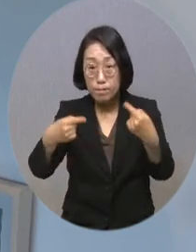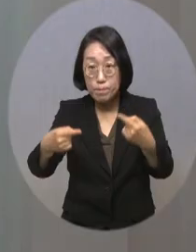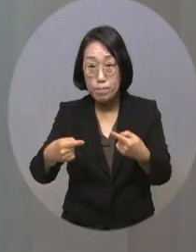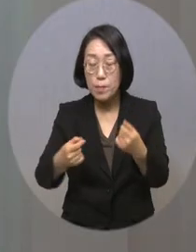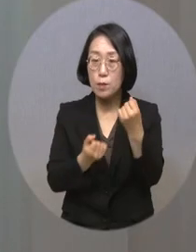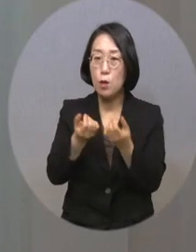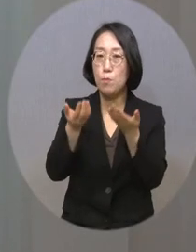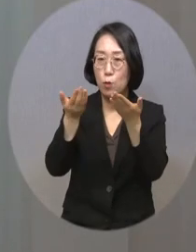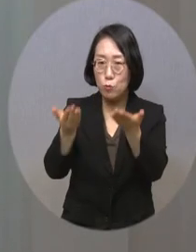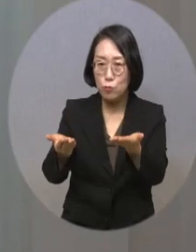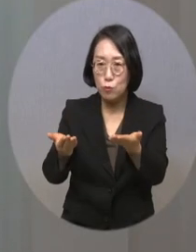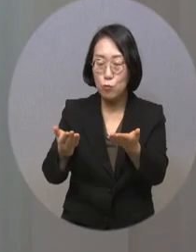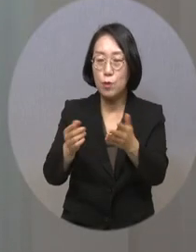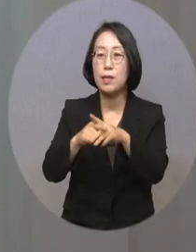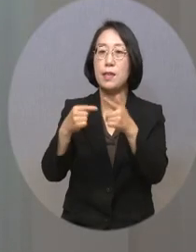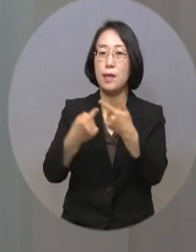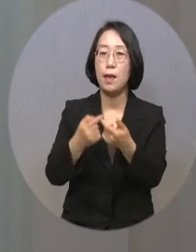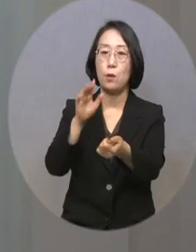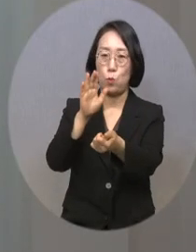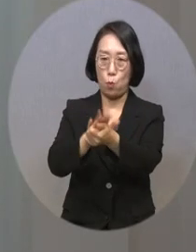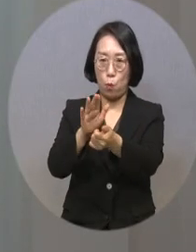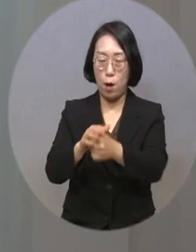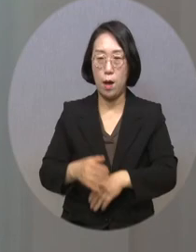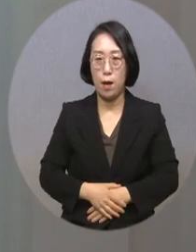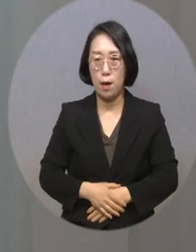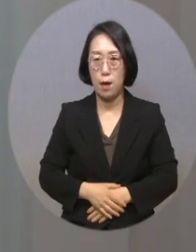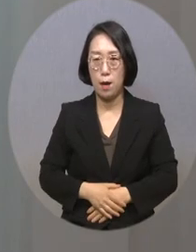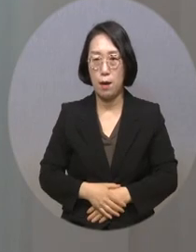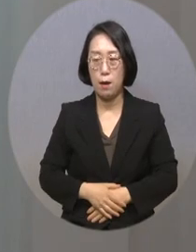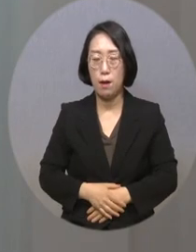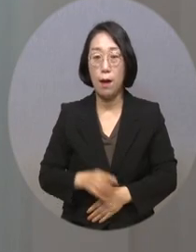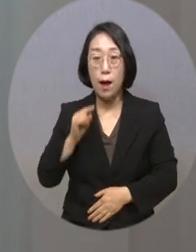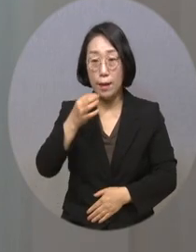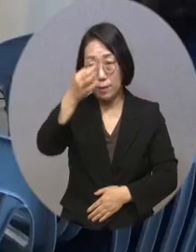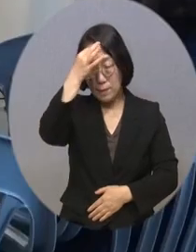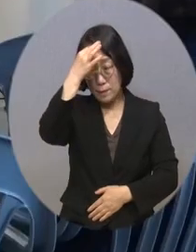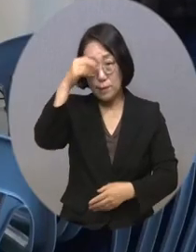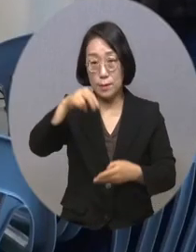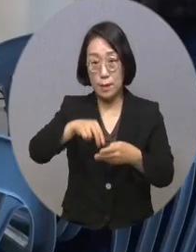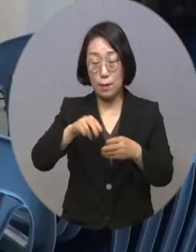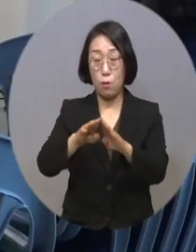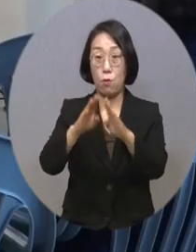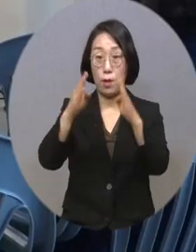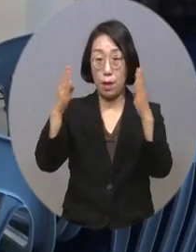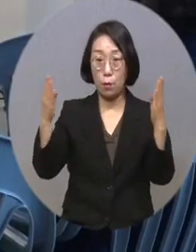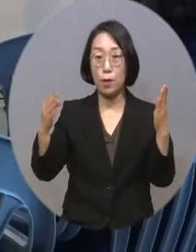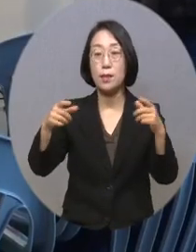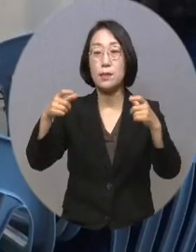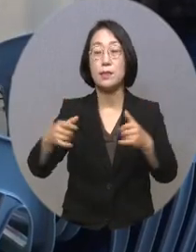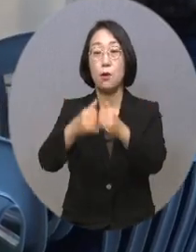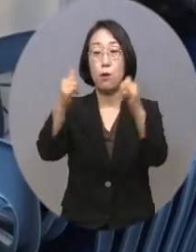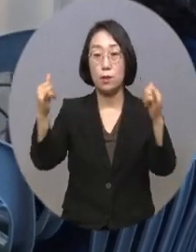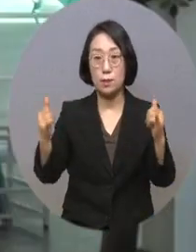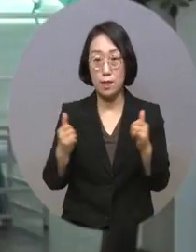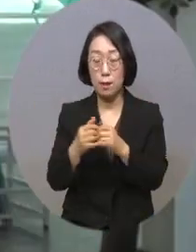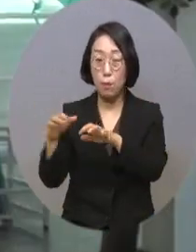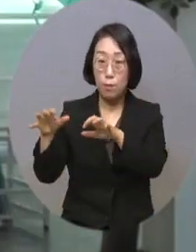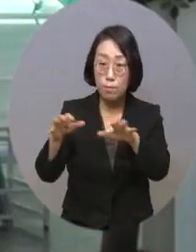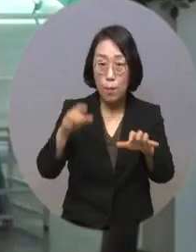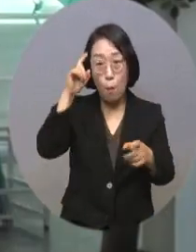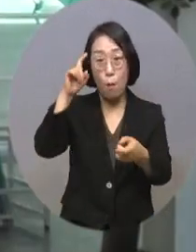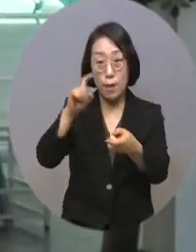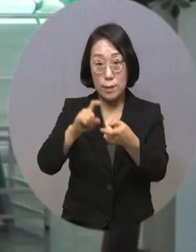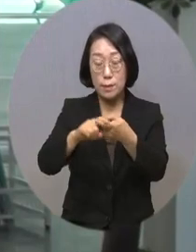도왔습니다. 경기 북부 유일의 발달장애인 아트센터 개관으로 지역사회의 관심을 받고 있는 시우는